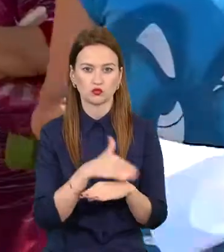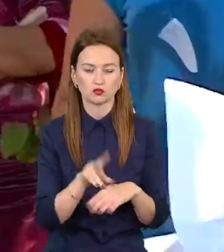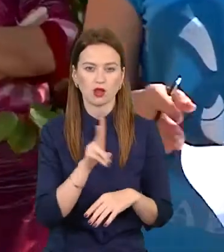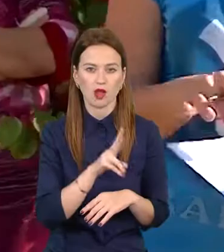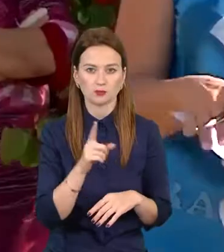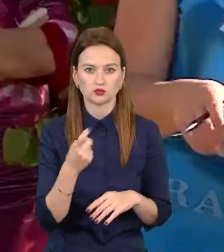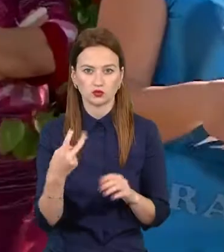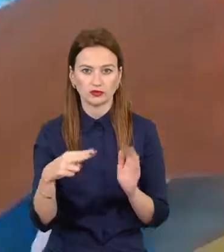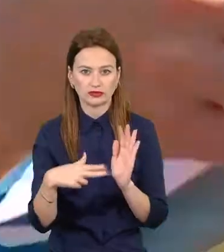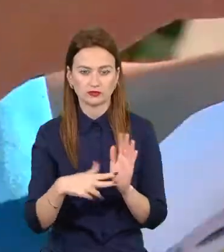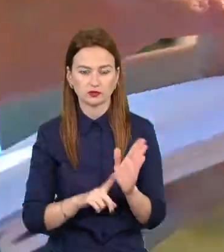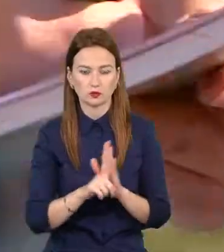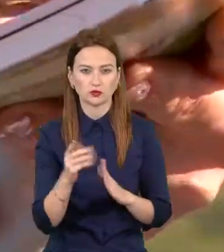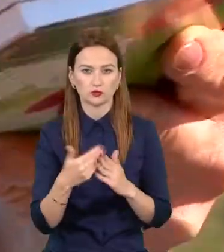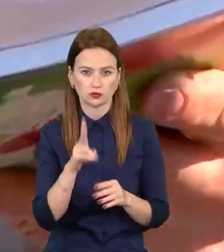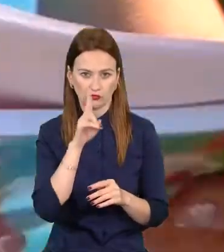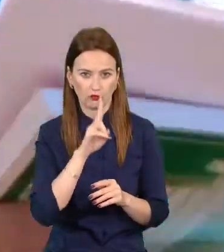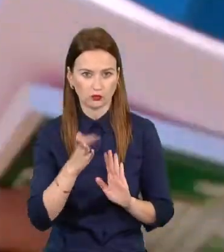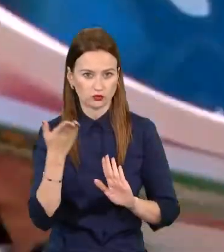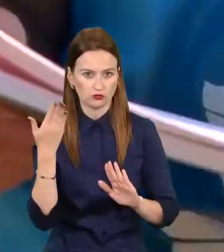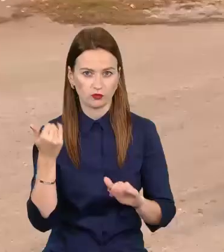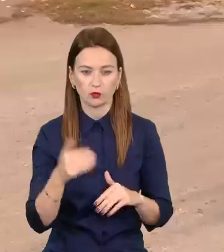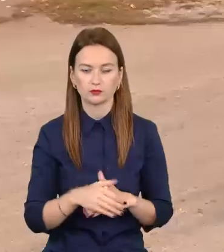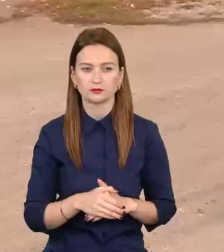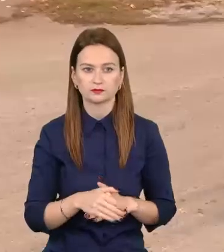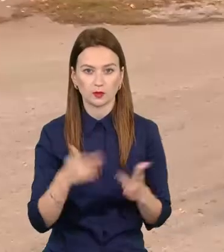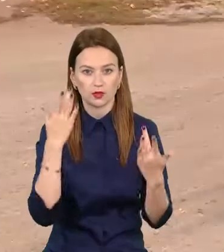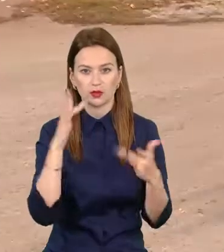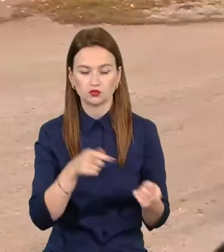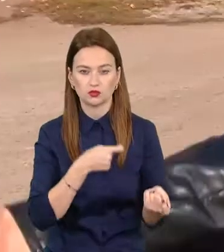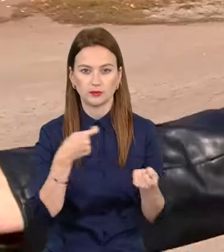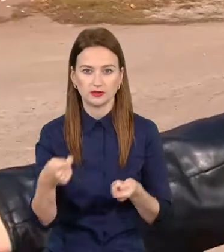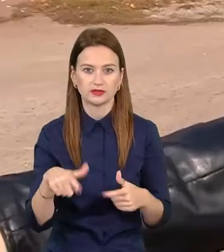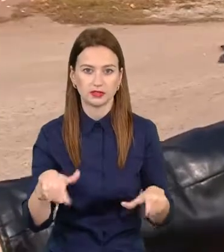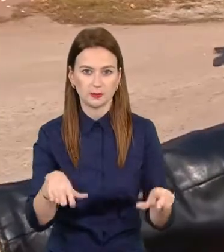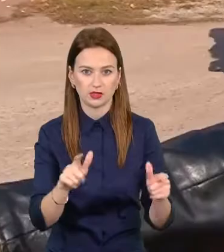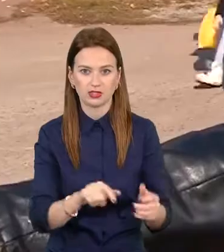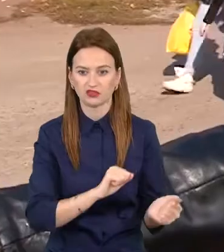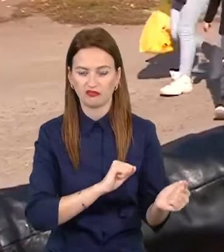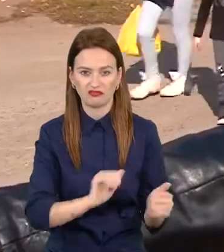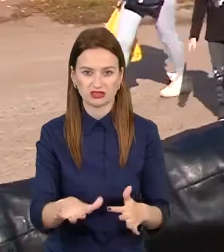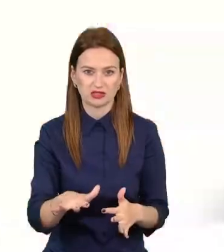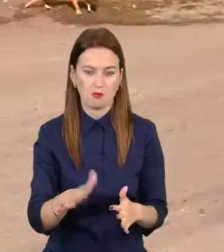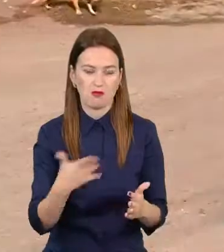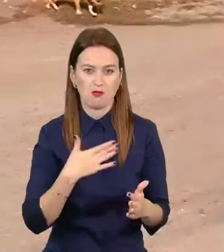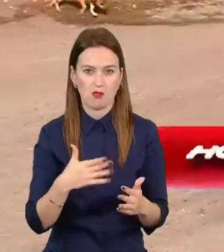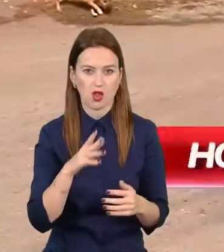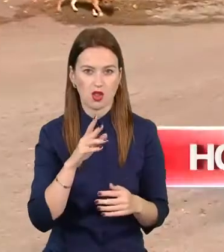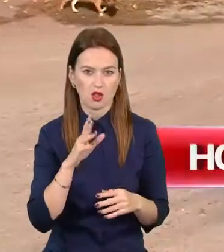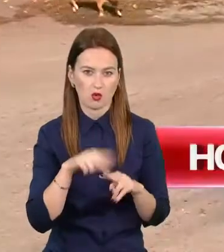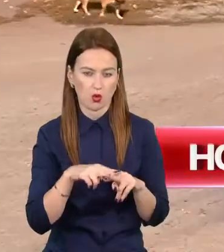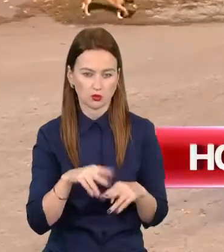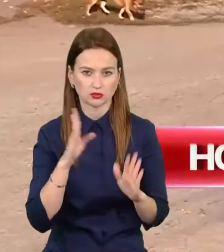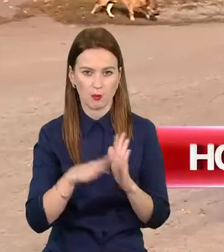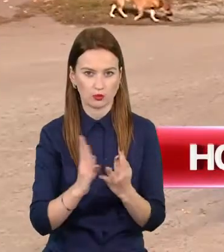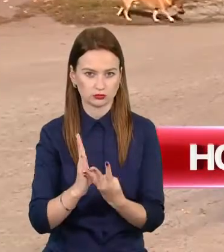Карбишева, 128, почався близько 2 місяців тому. Неожиданно привезли плиты, высыпали по моей крестной под забор. Сегодня выяснилось то,